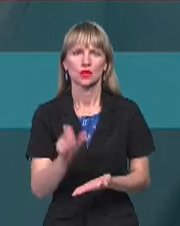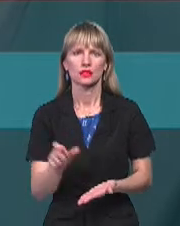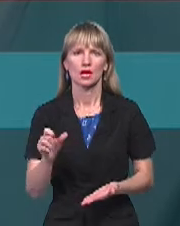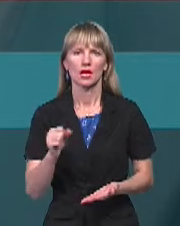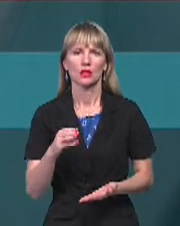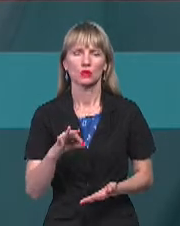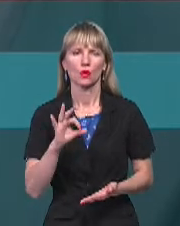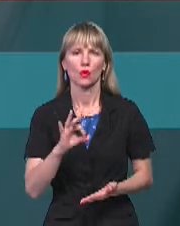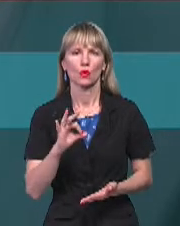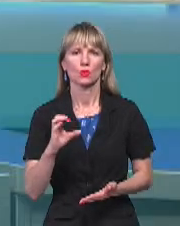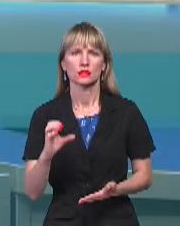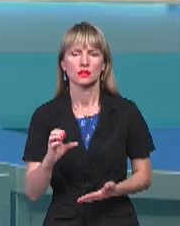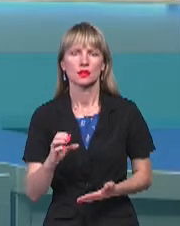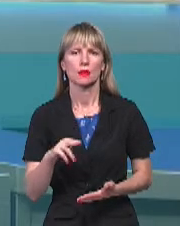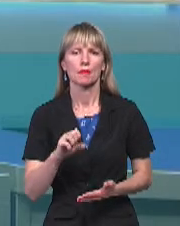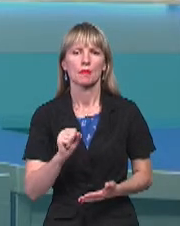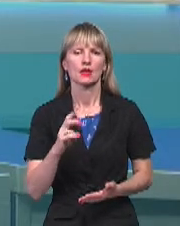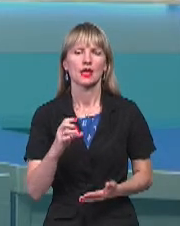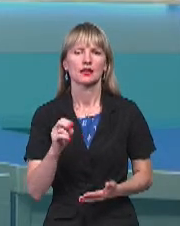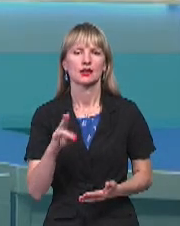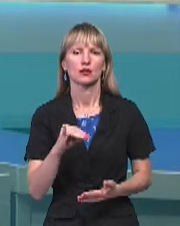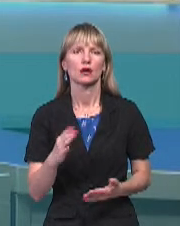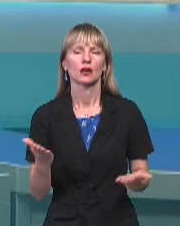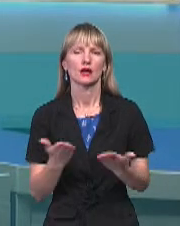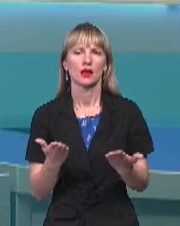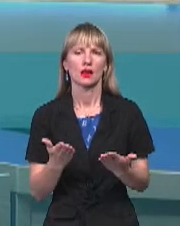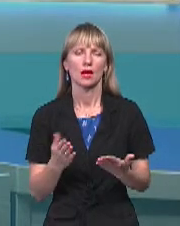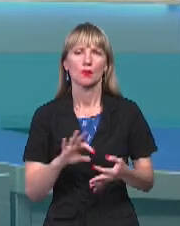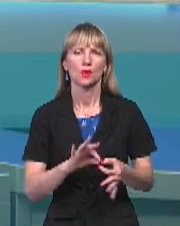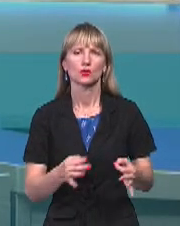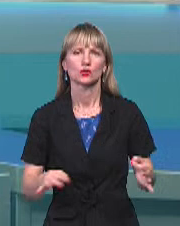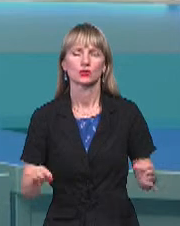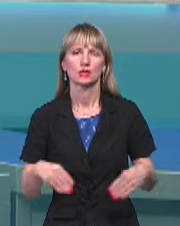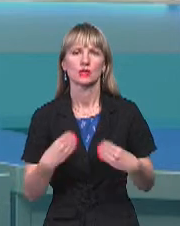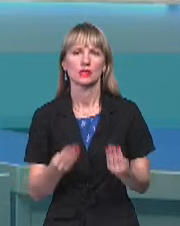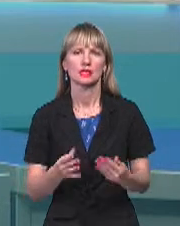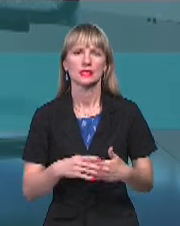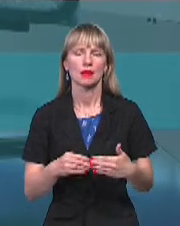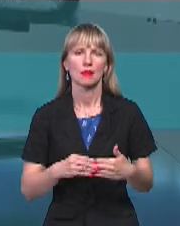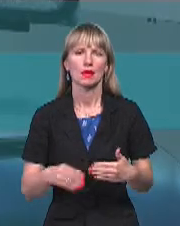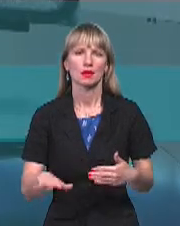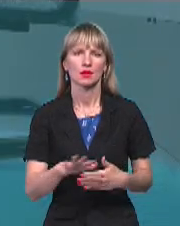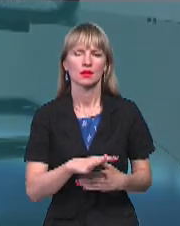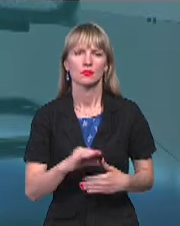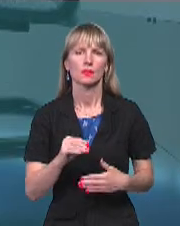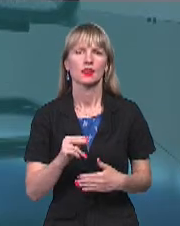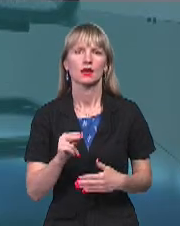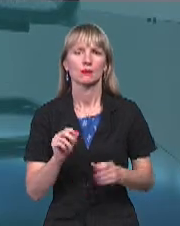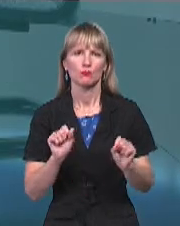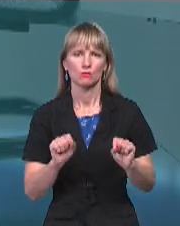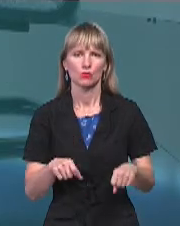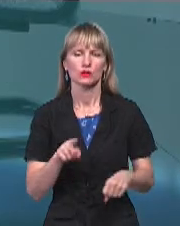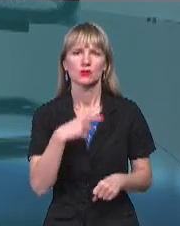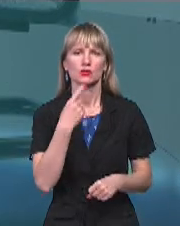АТО і ООС. Пане Андрію, а яка саме ось процедура надання земельних ділянок? І чи може,